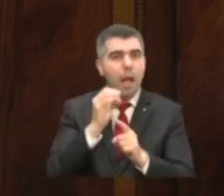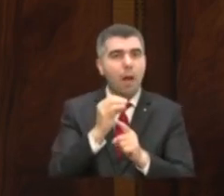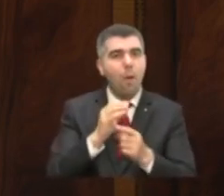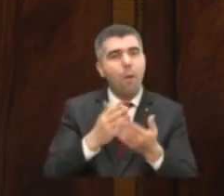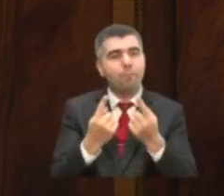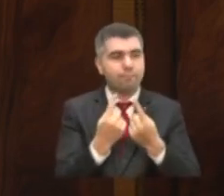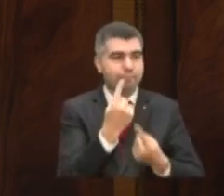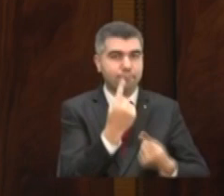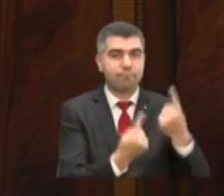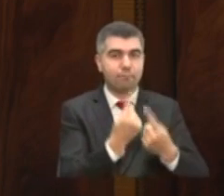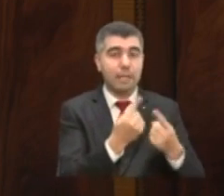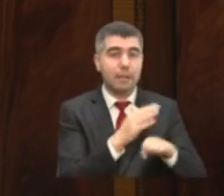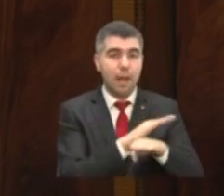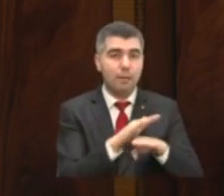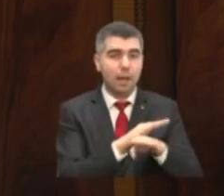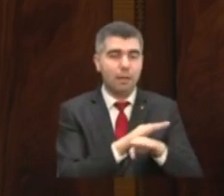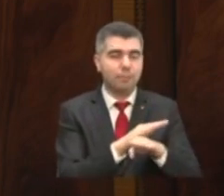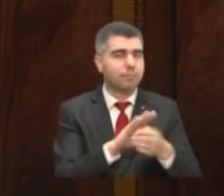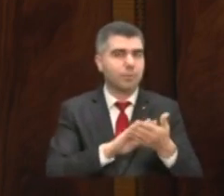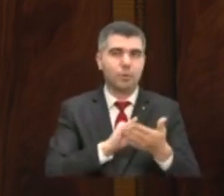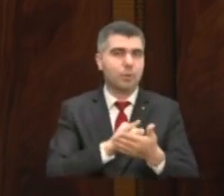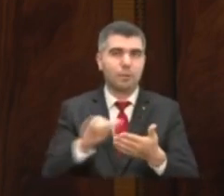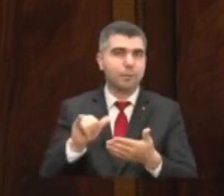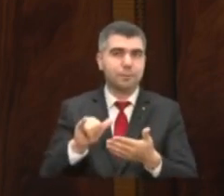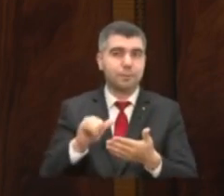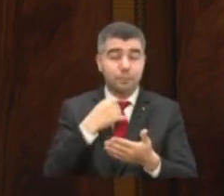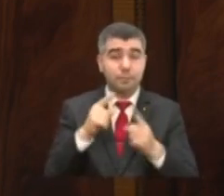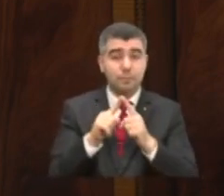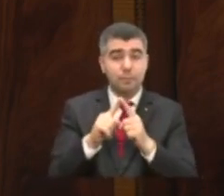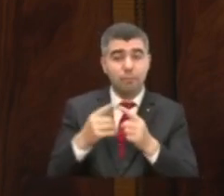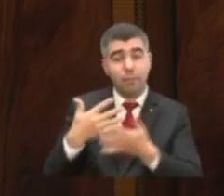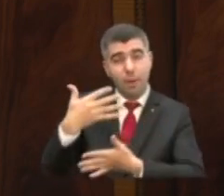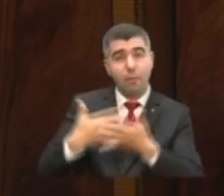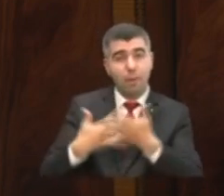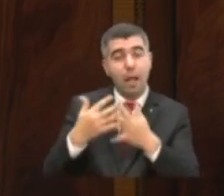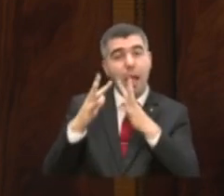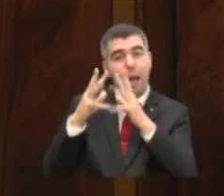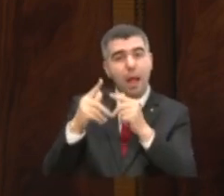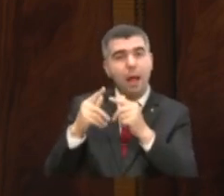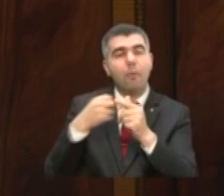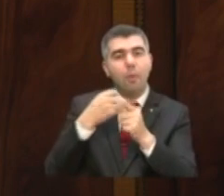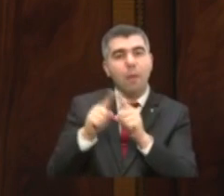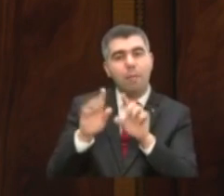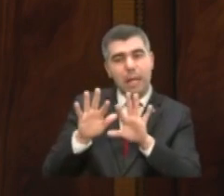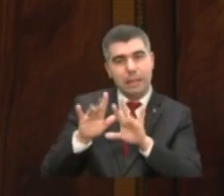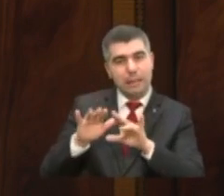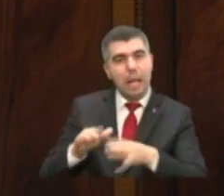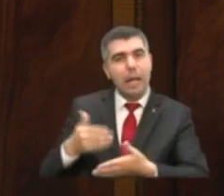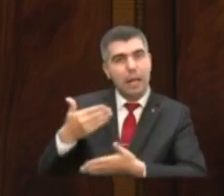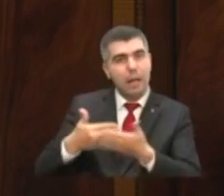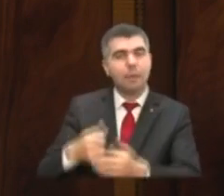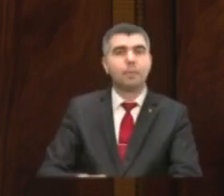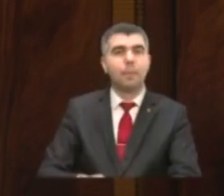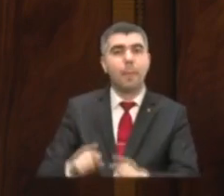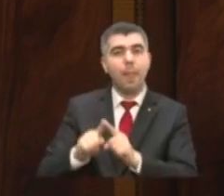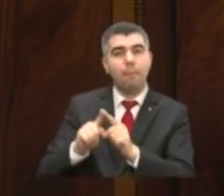السياسية، نرصد لكم بعض الأرقام متعلقة بهذه الفئة صادمة للغاية، وهي أرقام صادرة عن تقارير مؤسسات الوطنية.